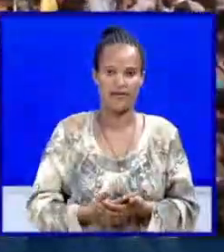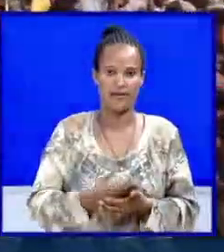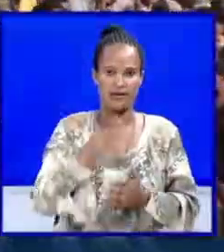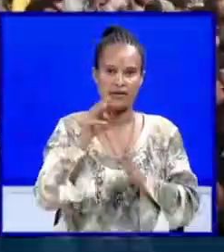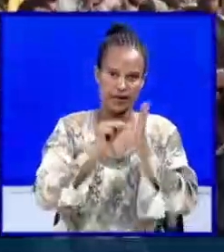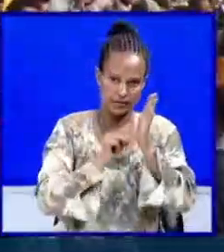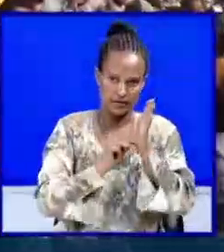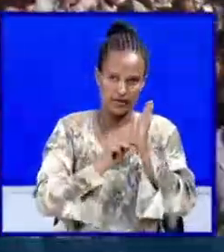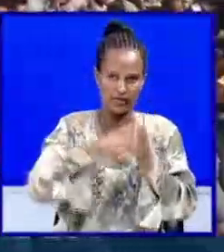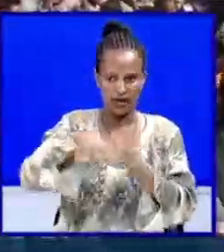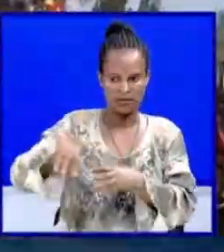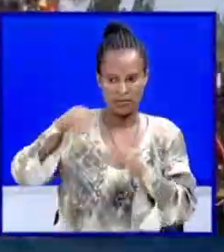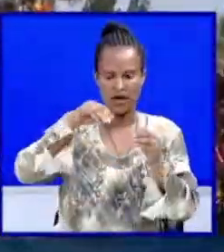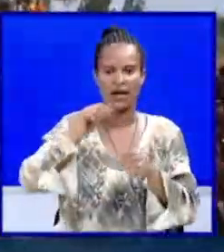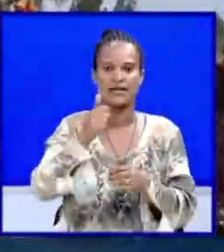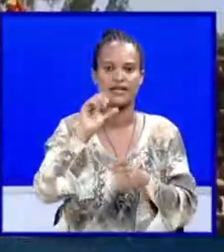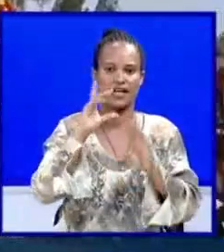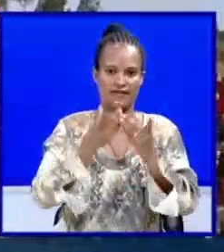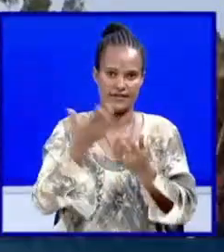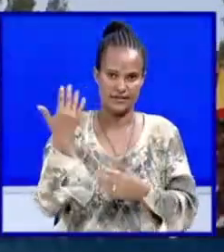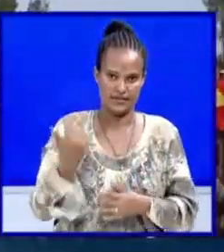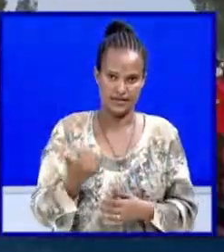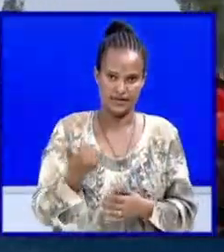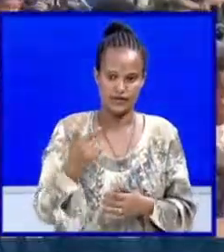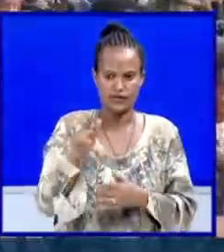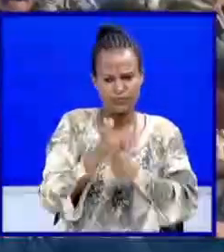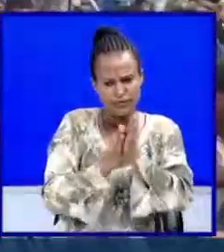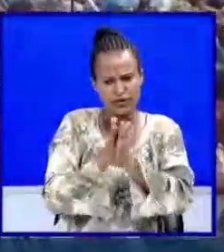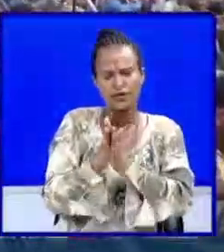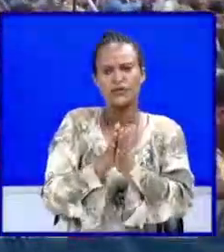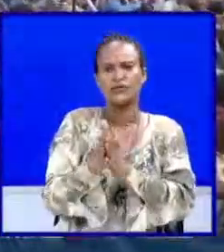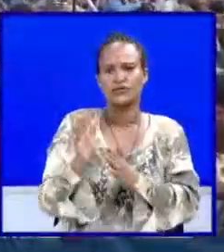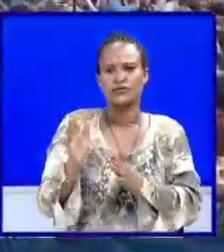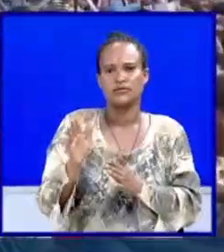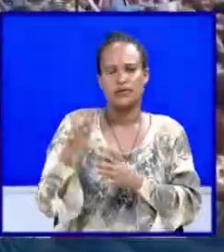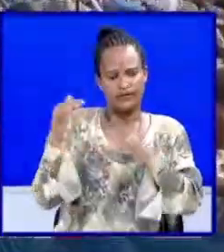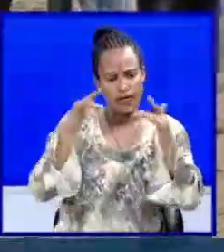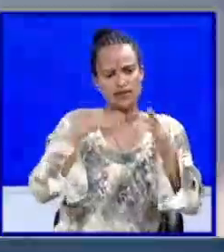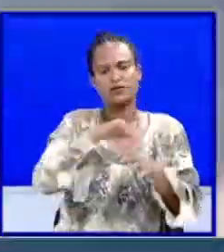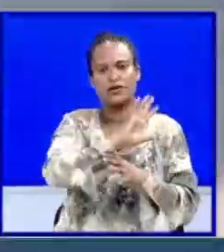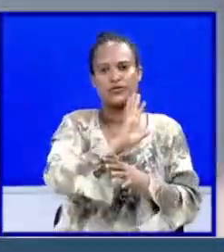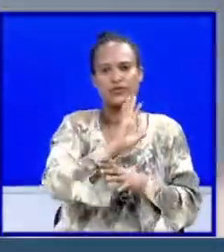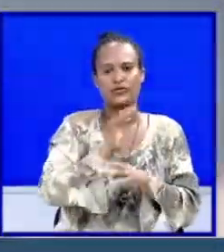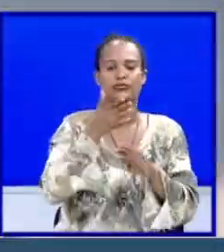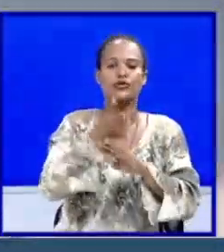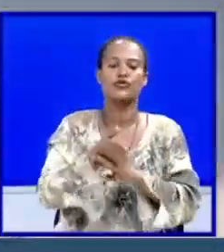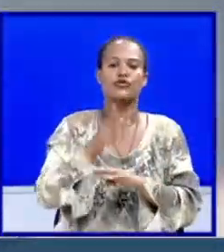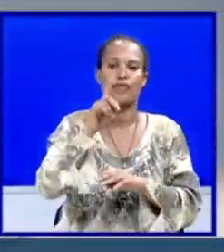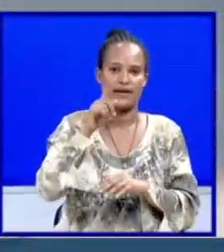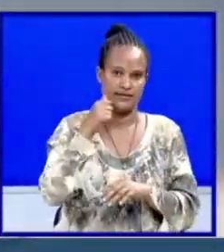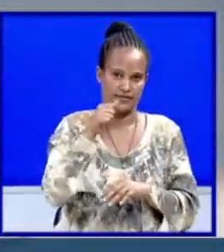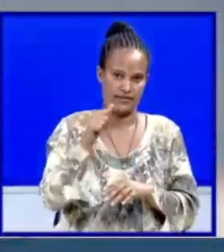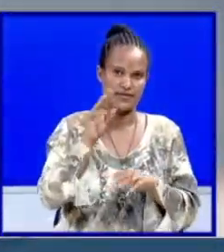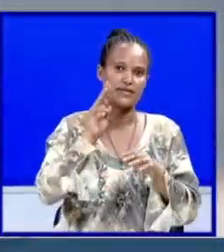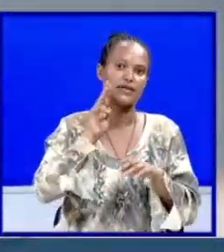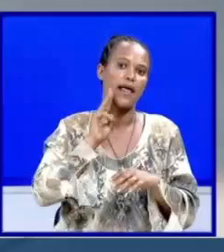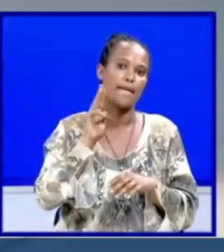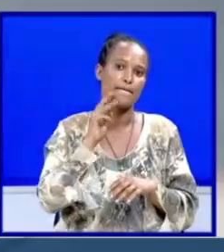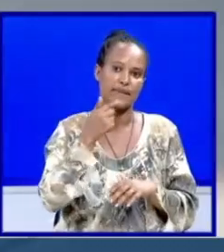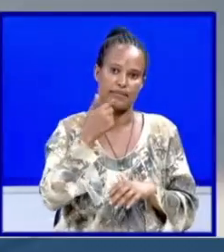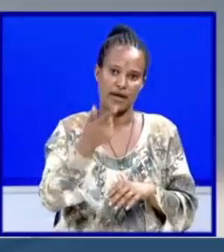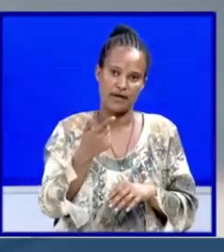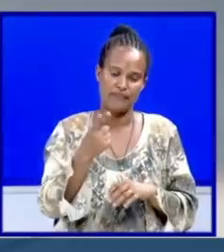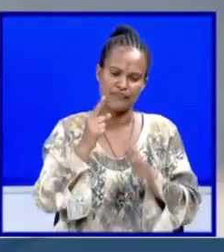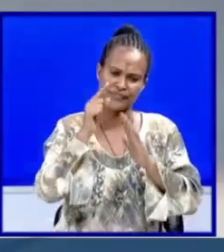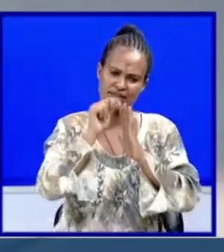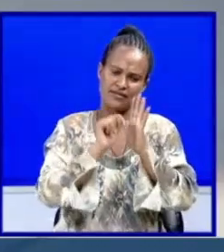ድማ ተምሃራይ ዝነበረ 10 ክፍሊ እዩ ንሱ ድማ ብድልዮቲ ማንም ንዓተ ይበሎ ናፍቲ ቐርሲ ኸይዱ ብድሕሪ ድማ ሓንቲ ድማ ሰላም ትበሃል ድማ ኣብ